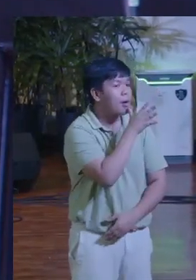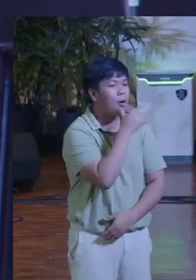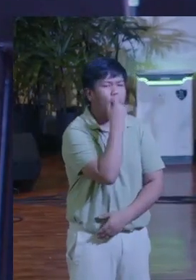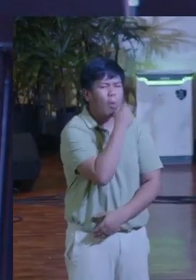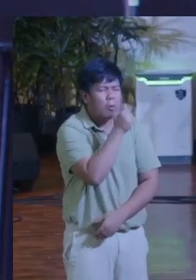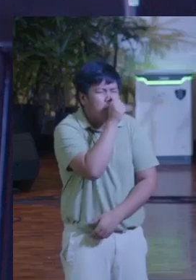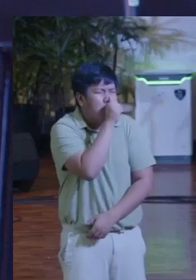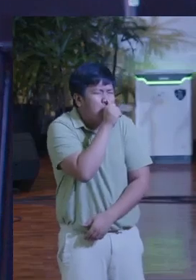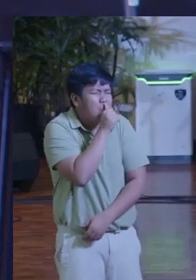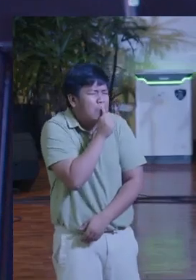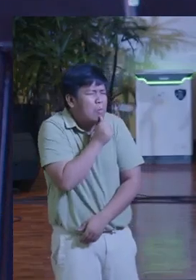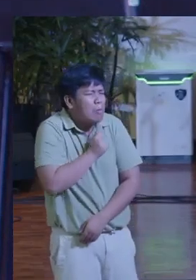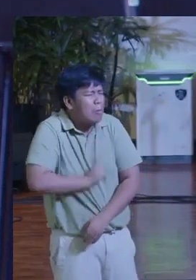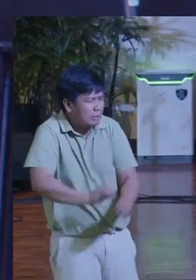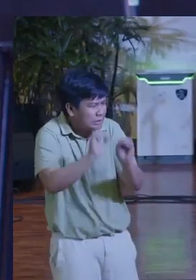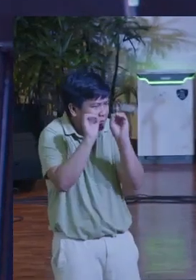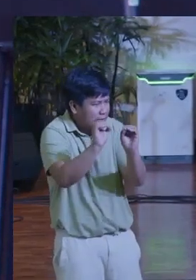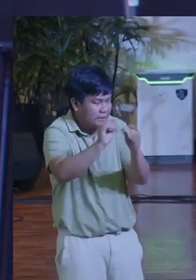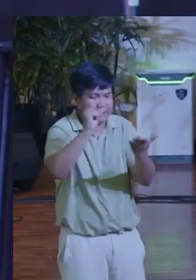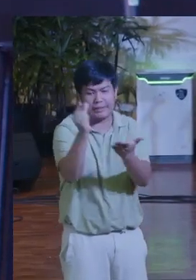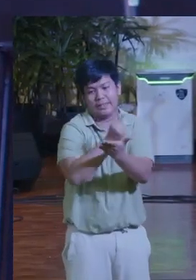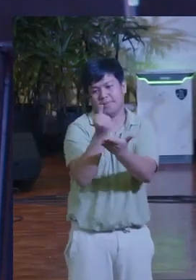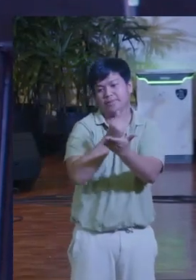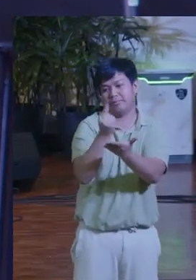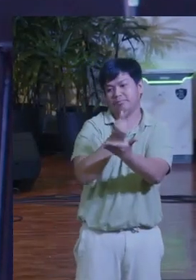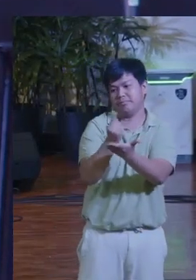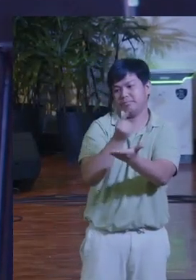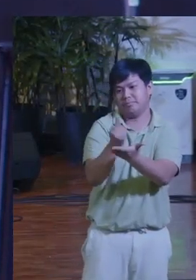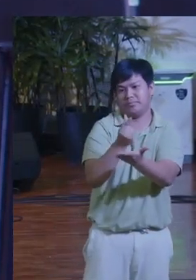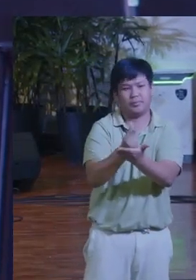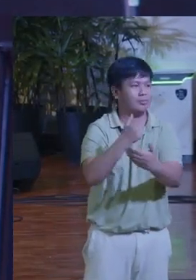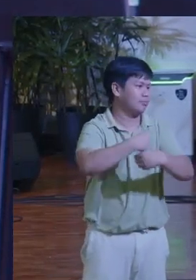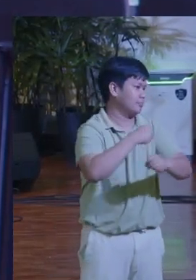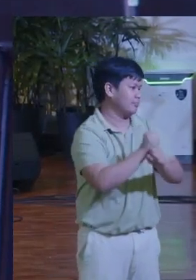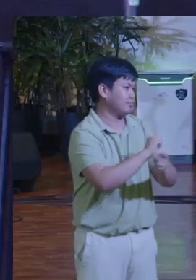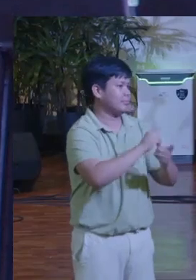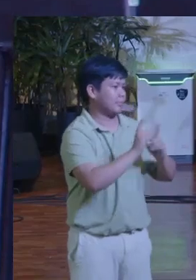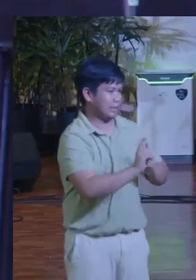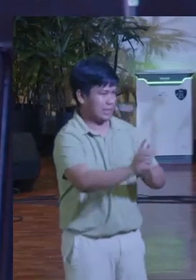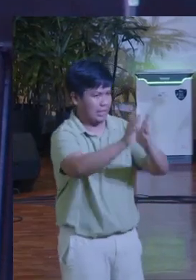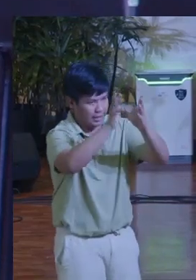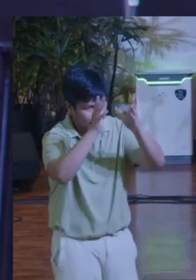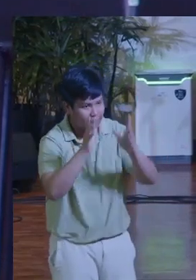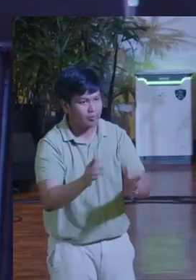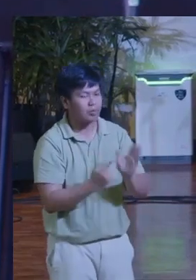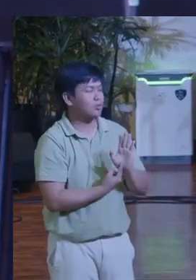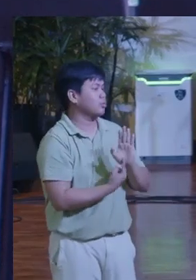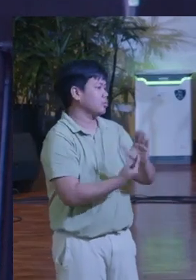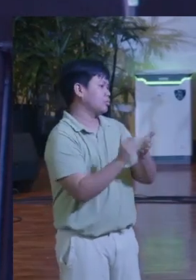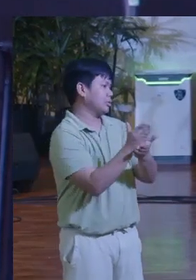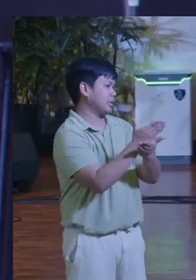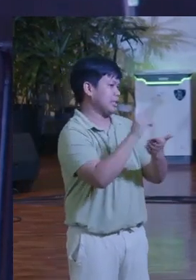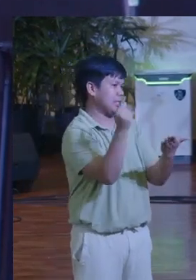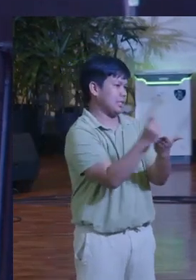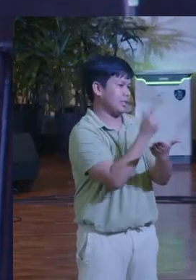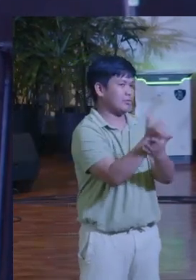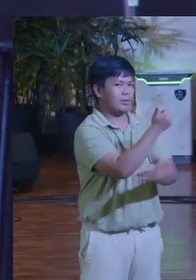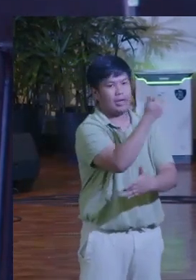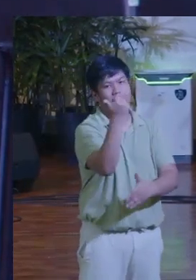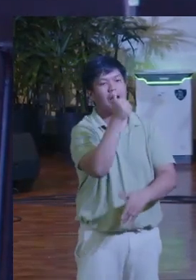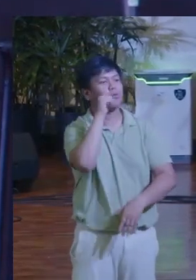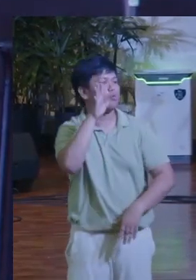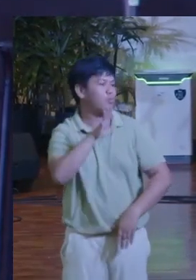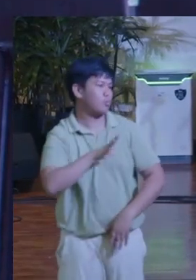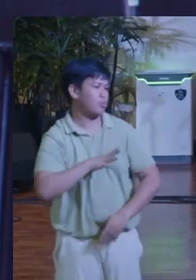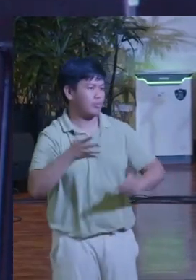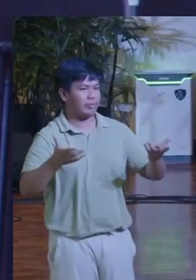mga babaeng ginamit ng Panginoon upang magdala ng mabuting balita ng kaligtasan sa mga iba nating